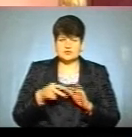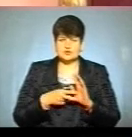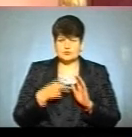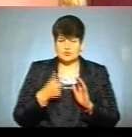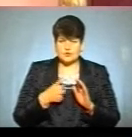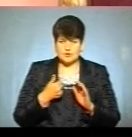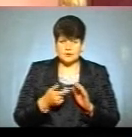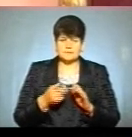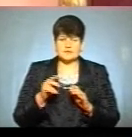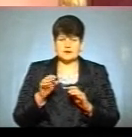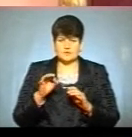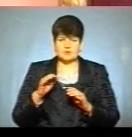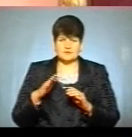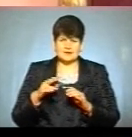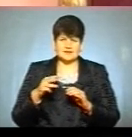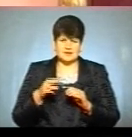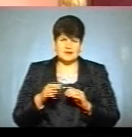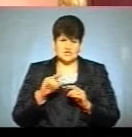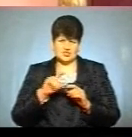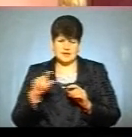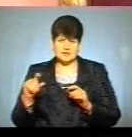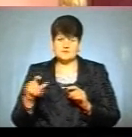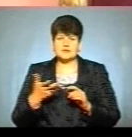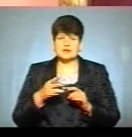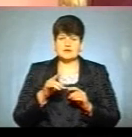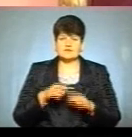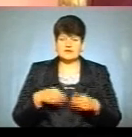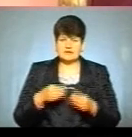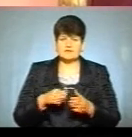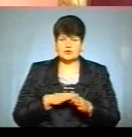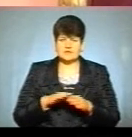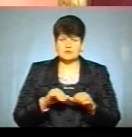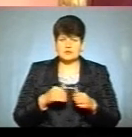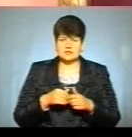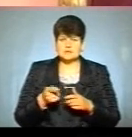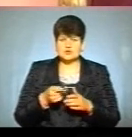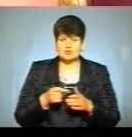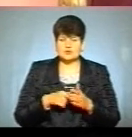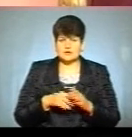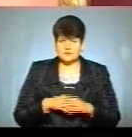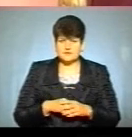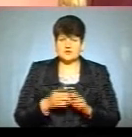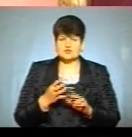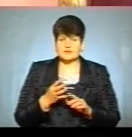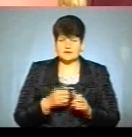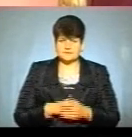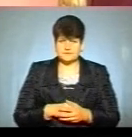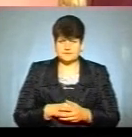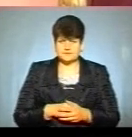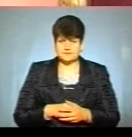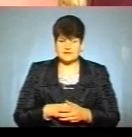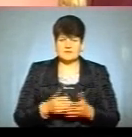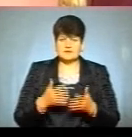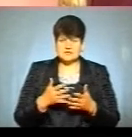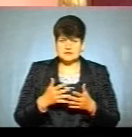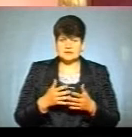серії САУ за номером 051362, виданий виконавчим комітетом Тернопільської міської ради. Четверте. Визнати